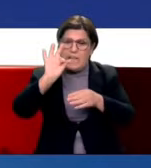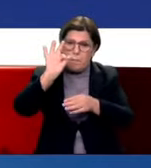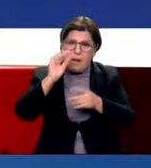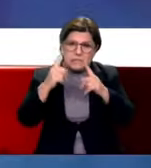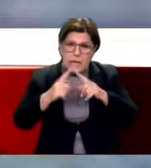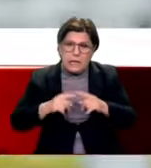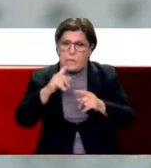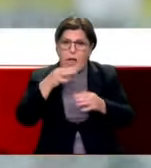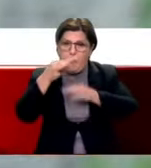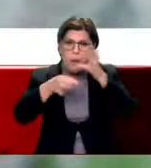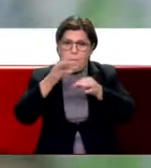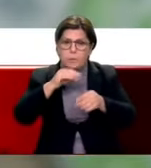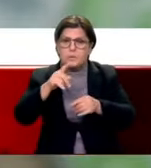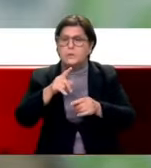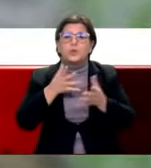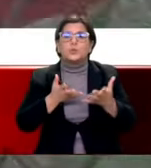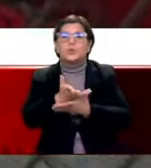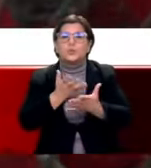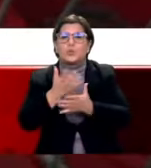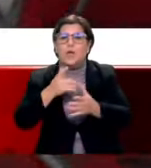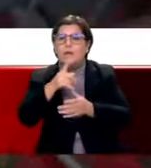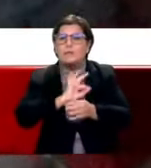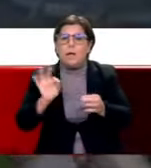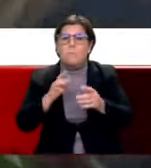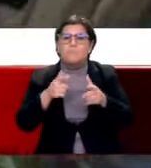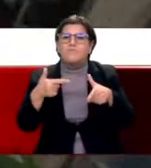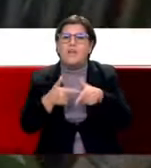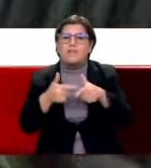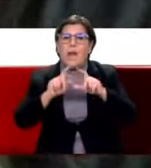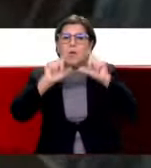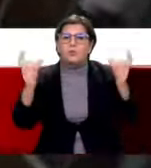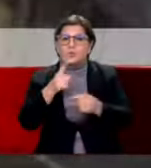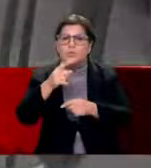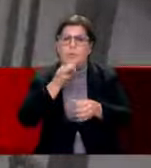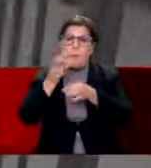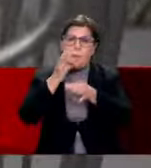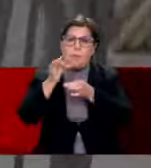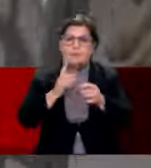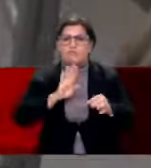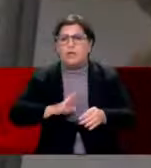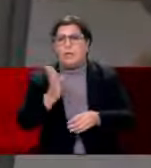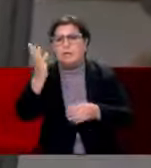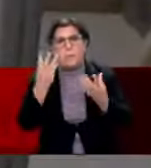yazıyor. Tüketici Birlikleri Federasyonu'nun önerisi ise gramajının da artık yazması.